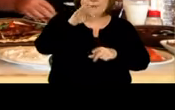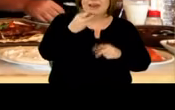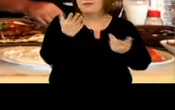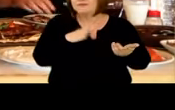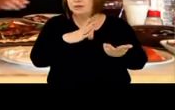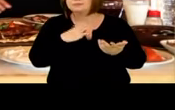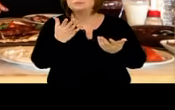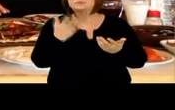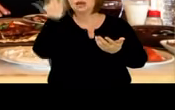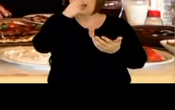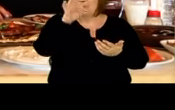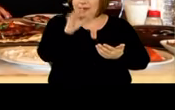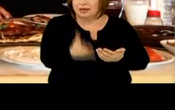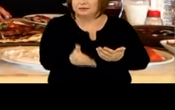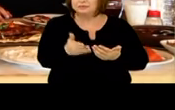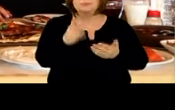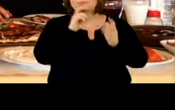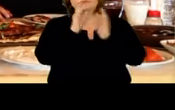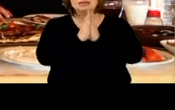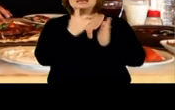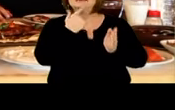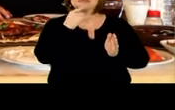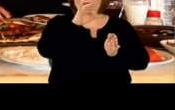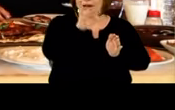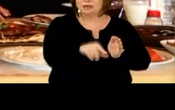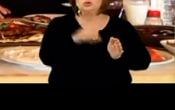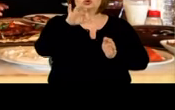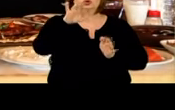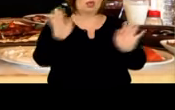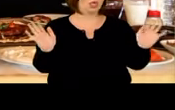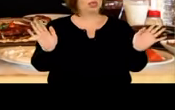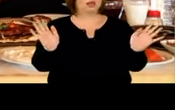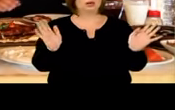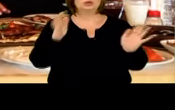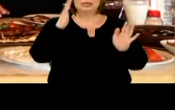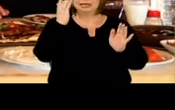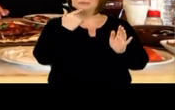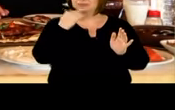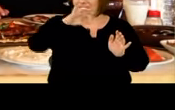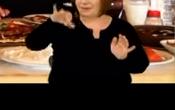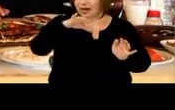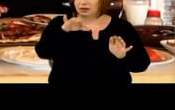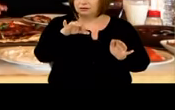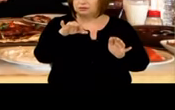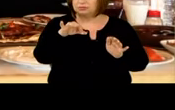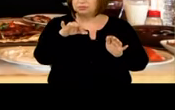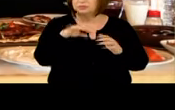var ama, bir söyle baharat, bana. Karabiberi var, işte pardon, kırmızı biberi var, tuzu var, başka bir şey yok. Kırmızı biber, ben şimdi bunu... Bir de toz